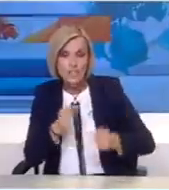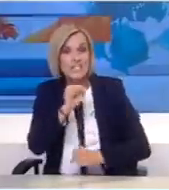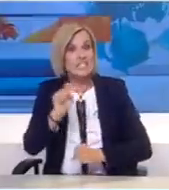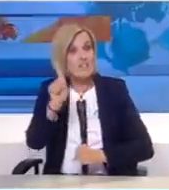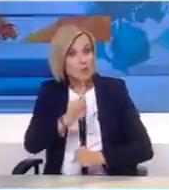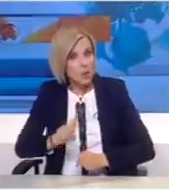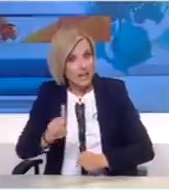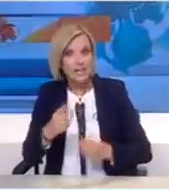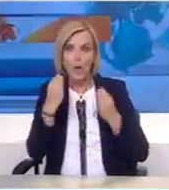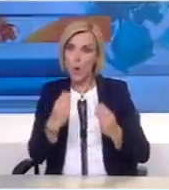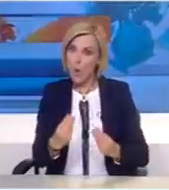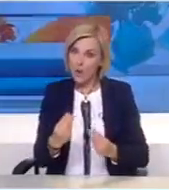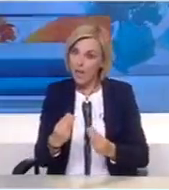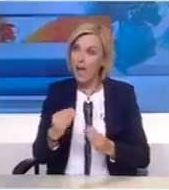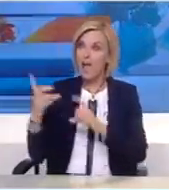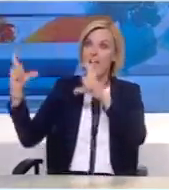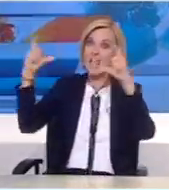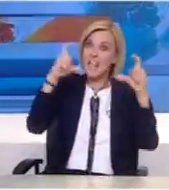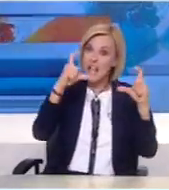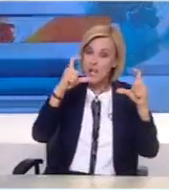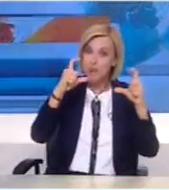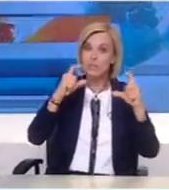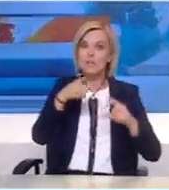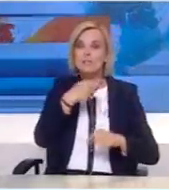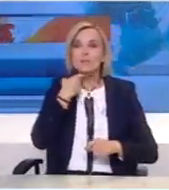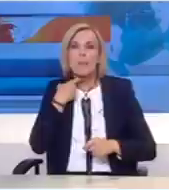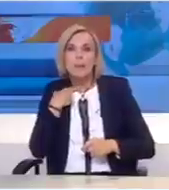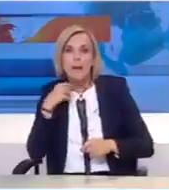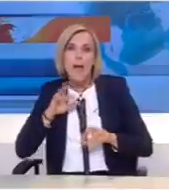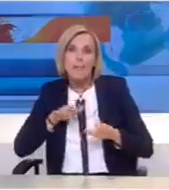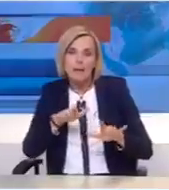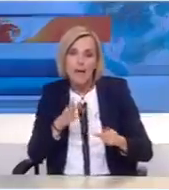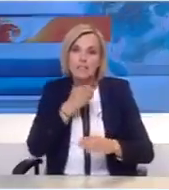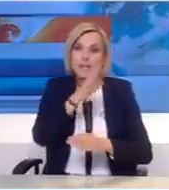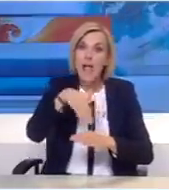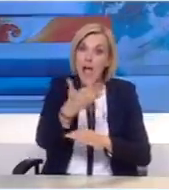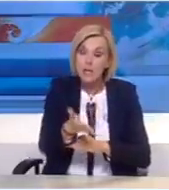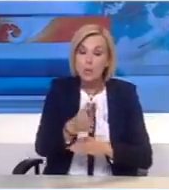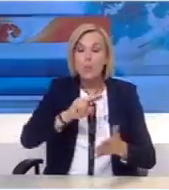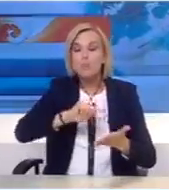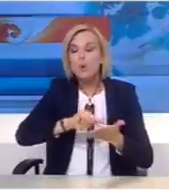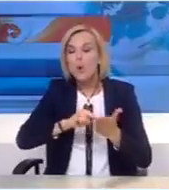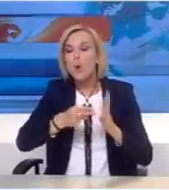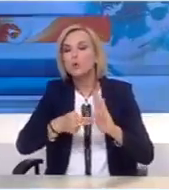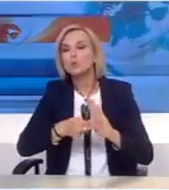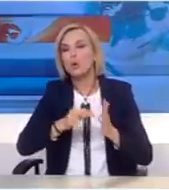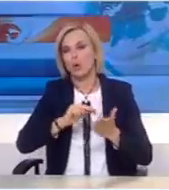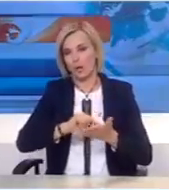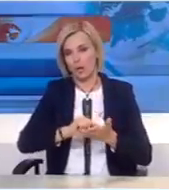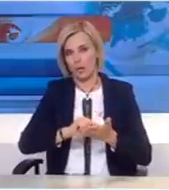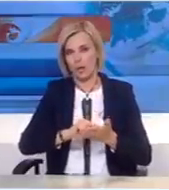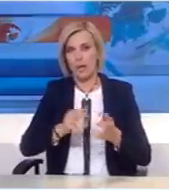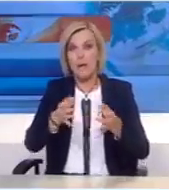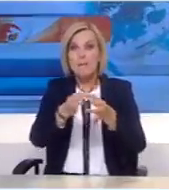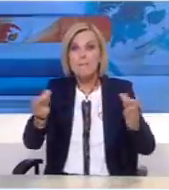Σαββατοκύριακο έρχεται και ο καλός καιρός μας προσκαλεί να βγούμε από το σπίτι. Θα πρέπει λοιπόν να το κάνουμε με μεγάλη προσοχή. Τα περιοριστικά μέτρα